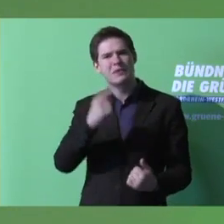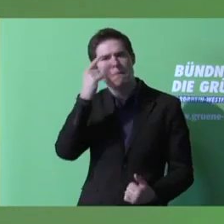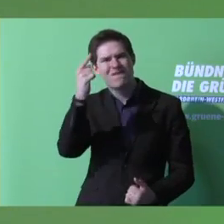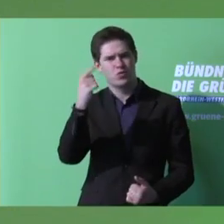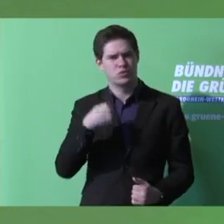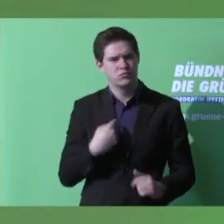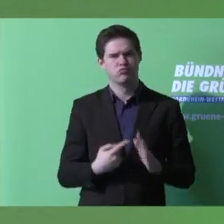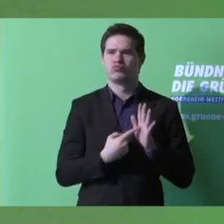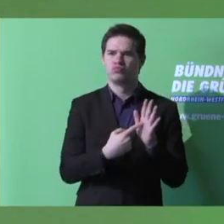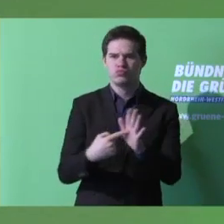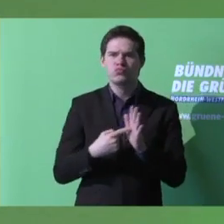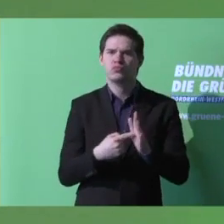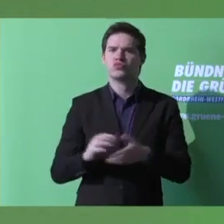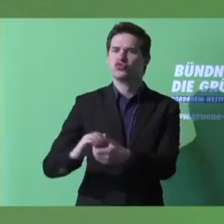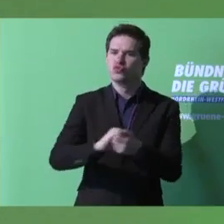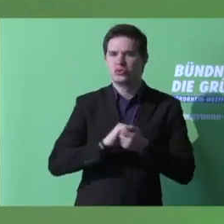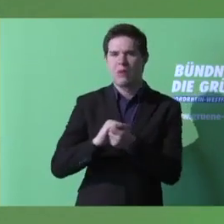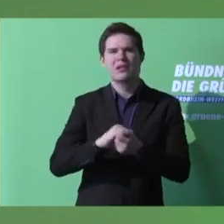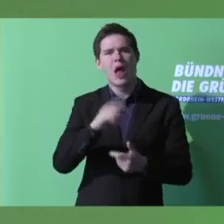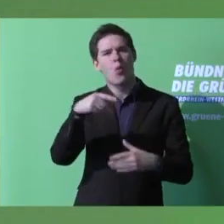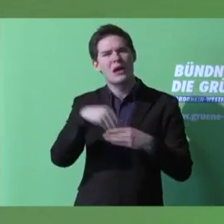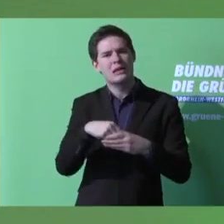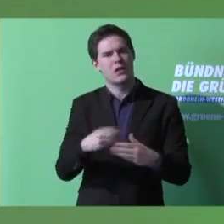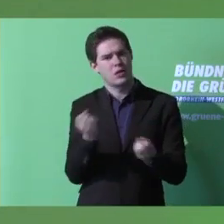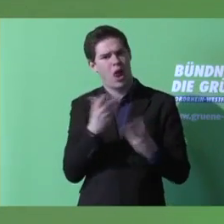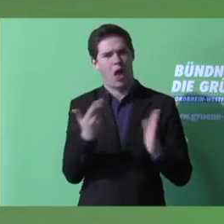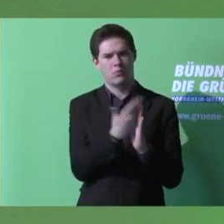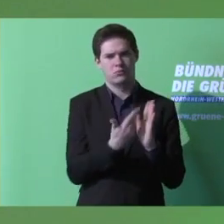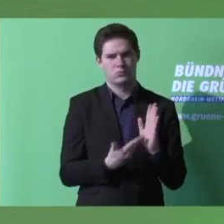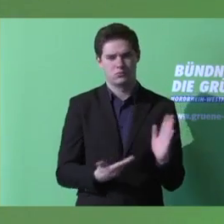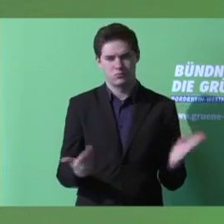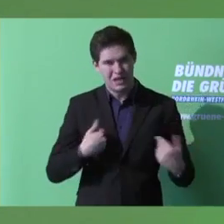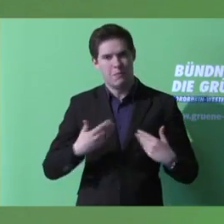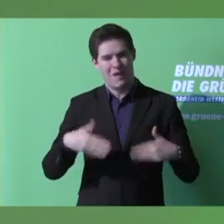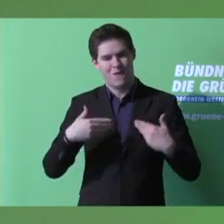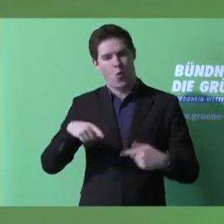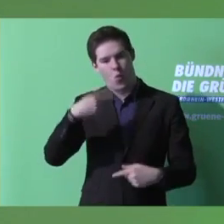geschlossen und mit starken Inhalten. Ich freue mich mit euch auf den Wahlkampf.